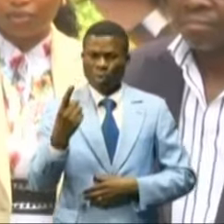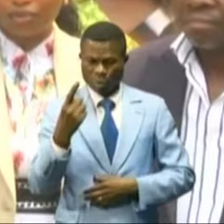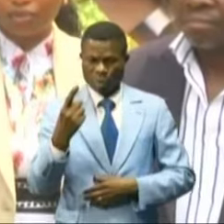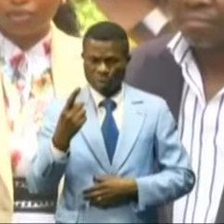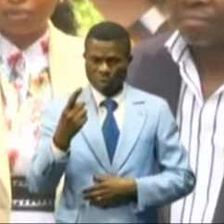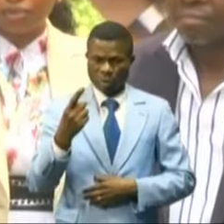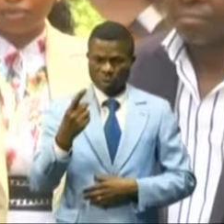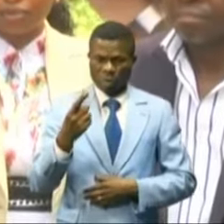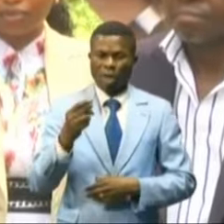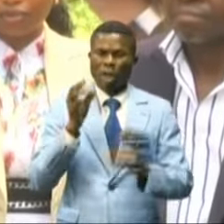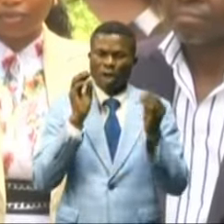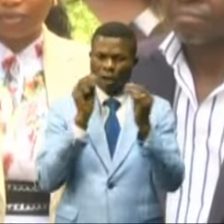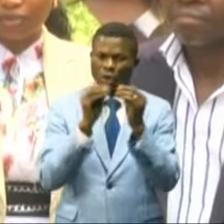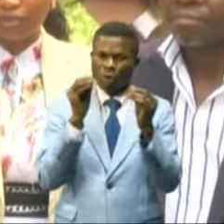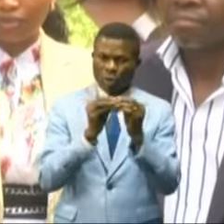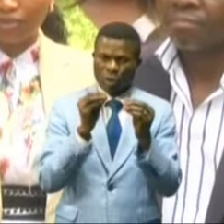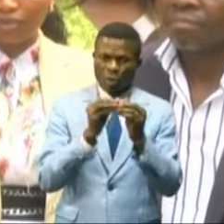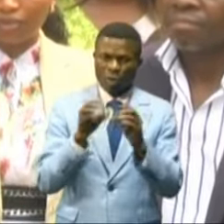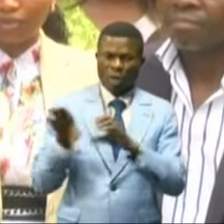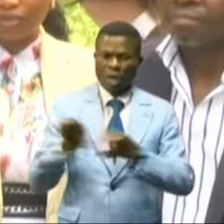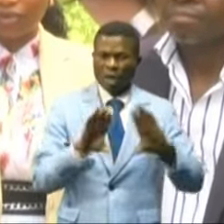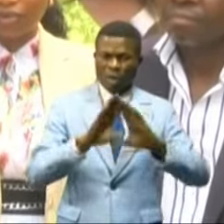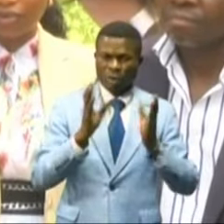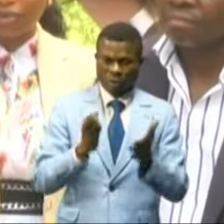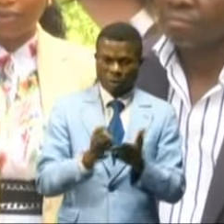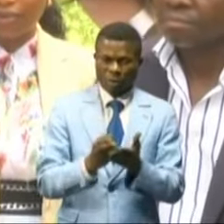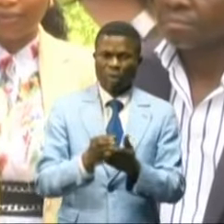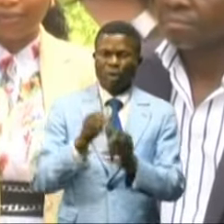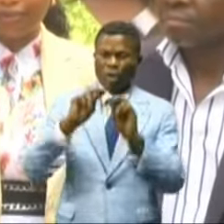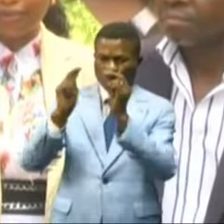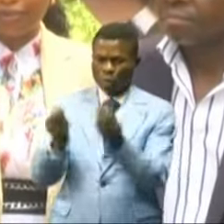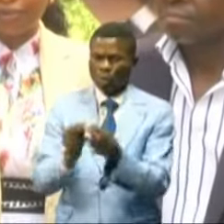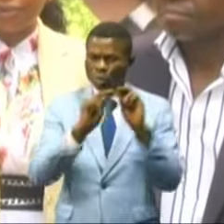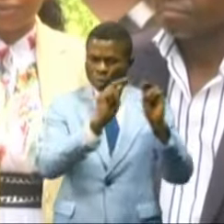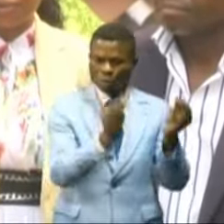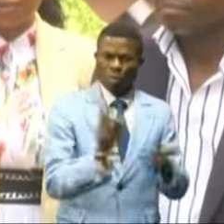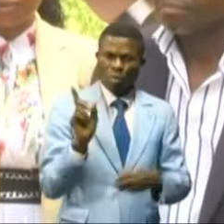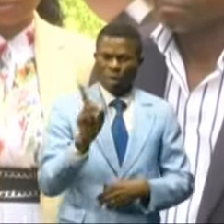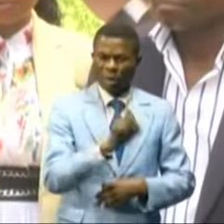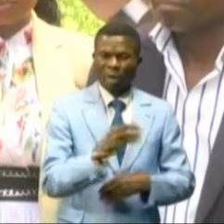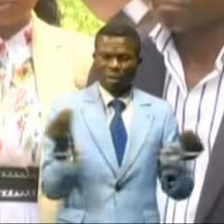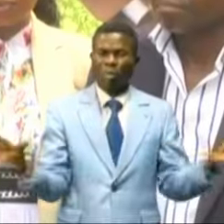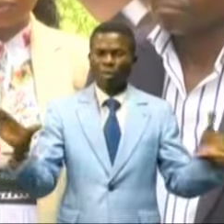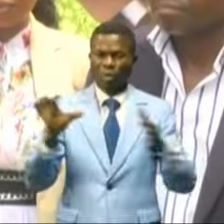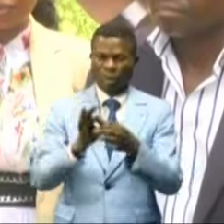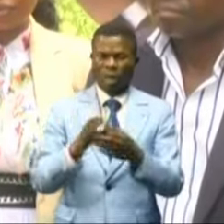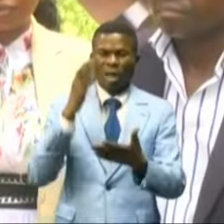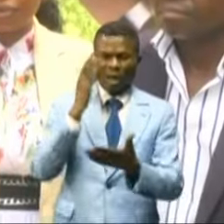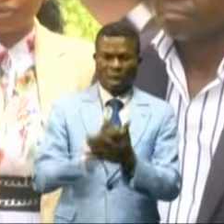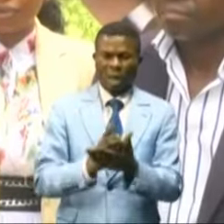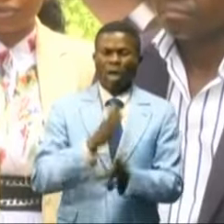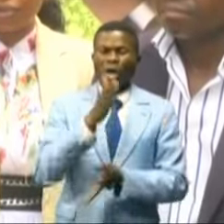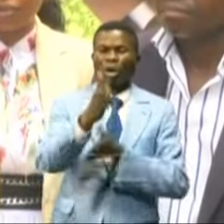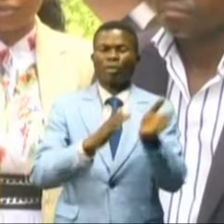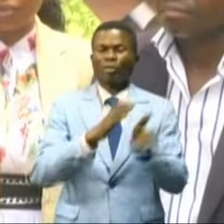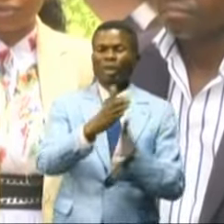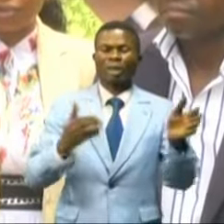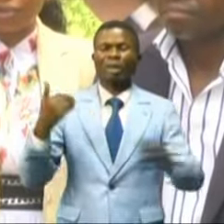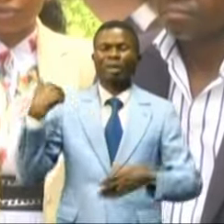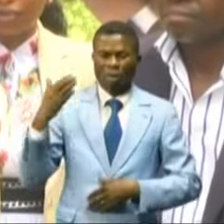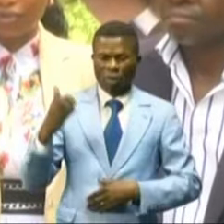une concertation dans les actions menées par chaque structure afin de mieux lutter contre les détournements,